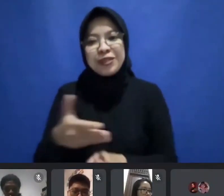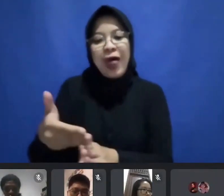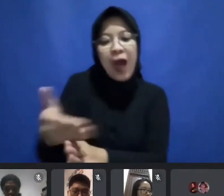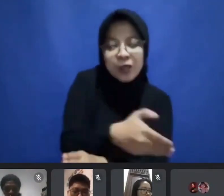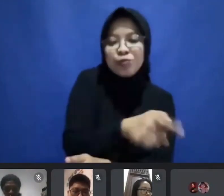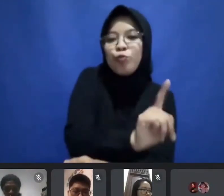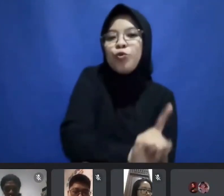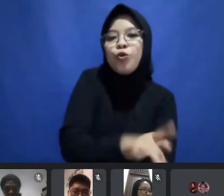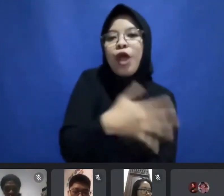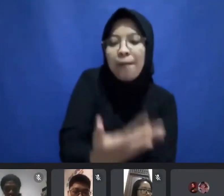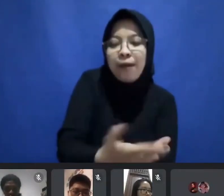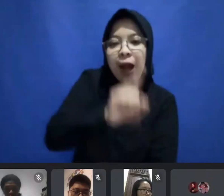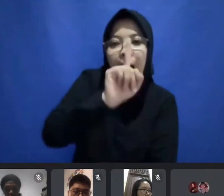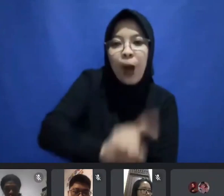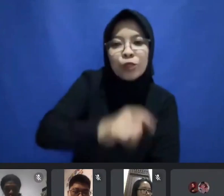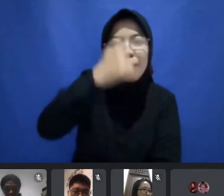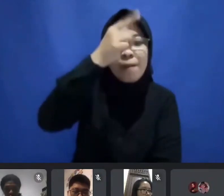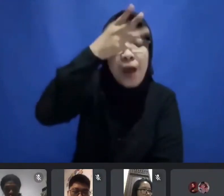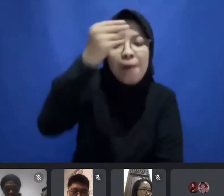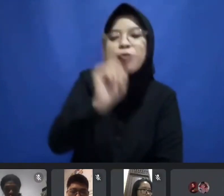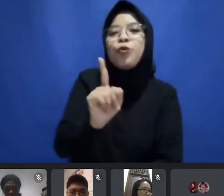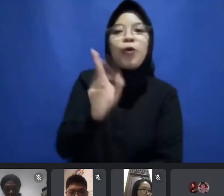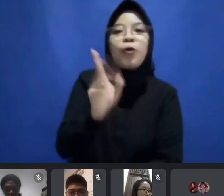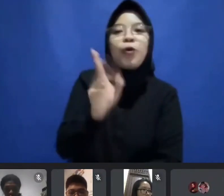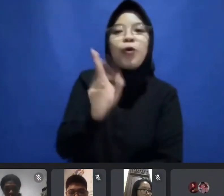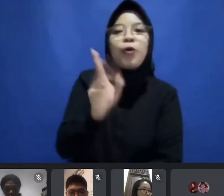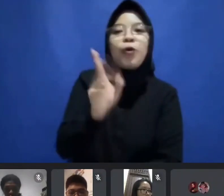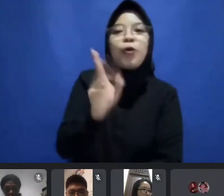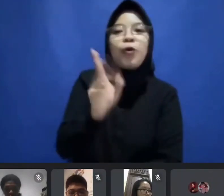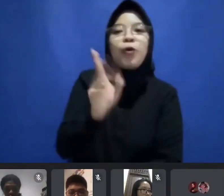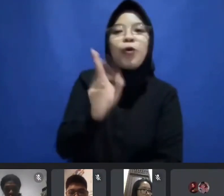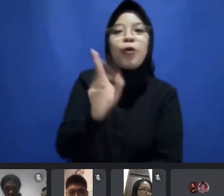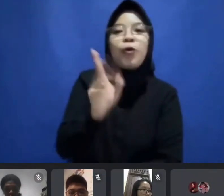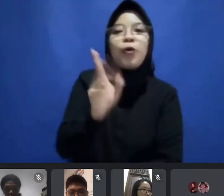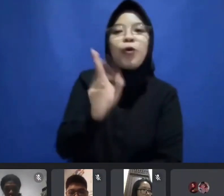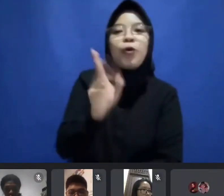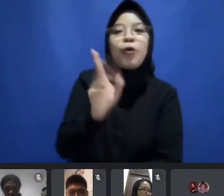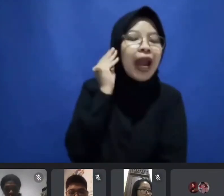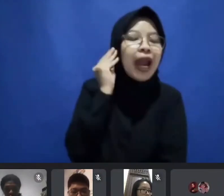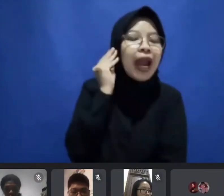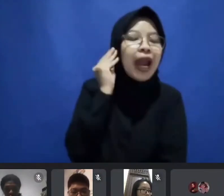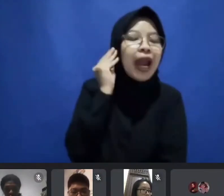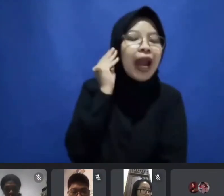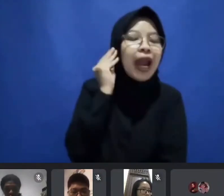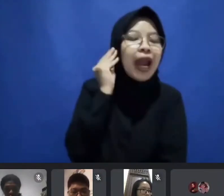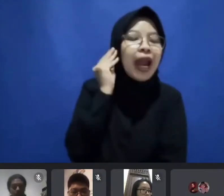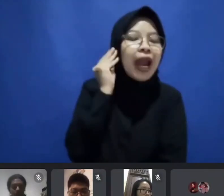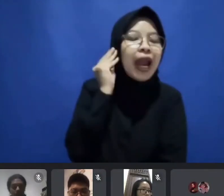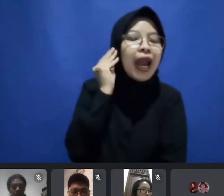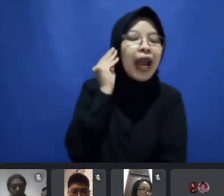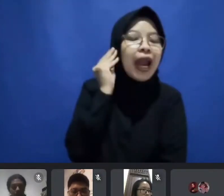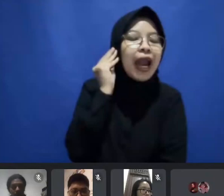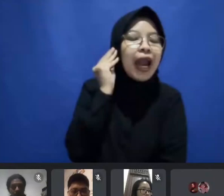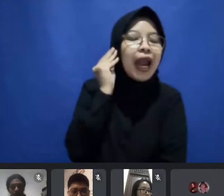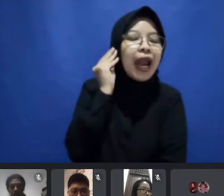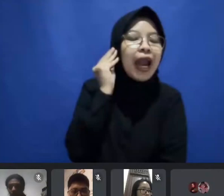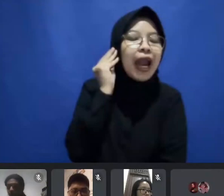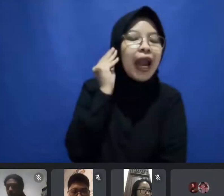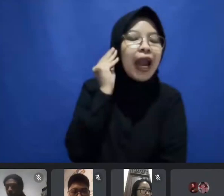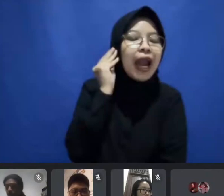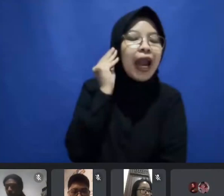ee itu yang di em dibuat sebagai